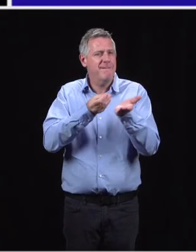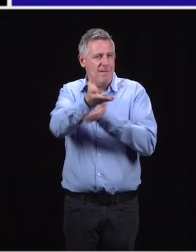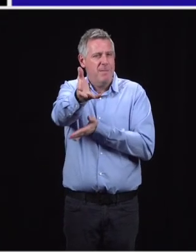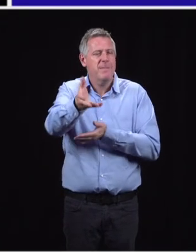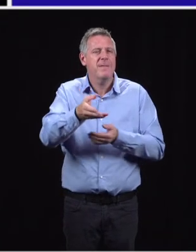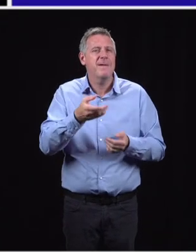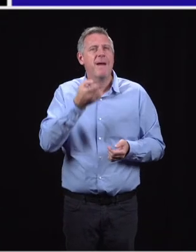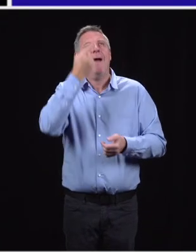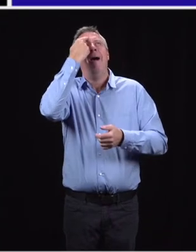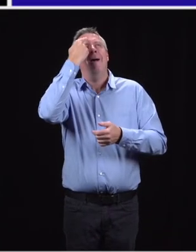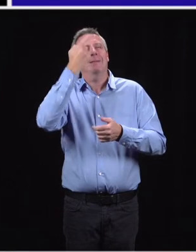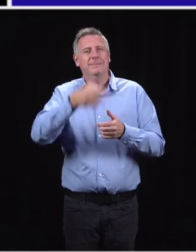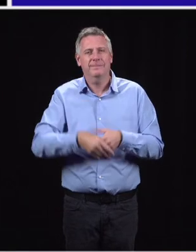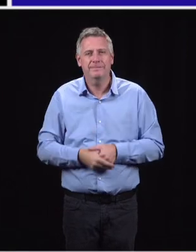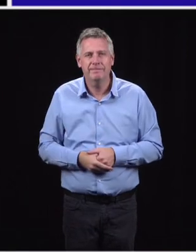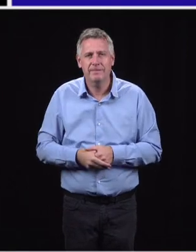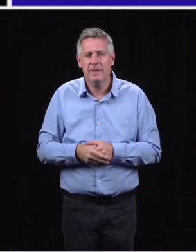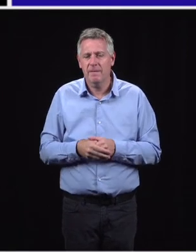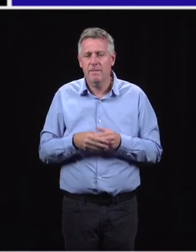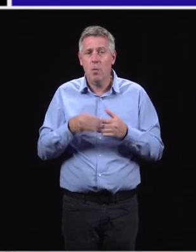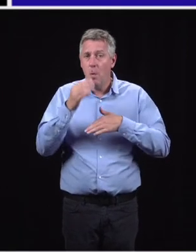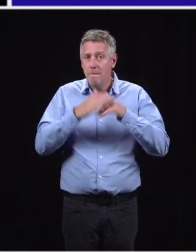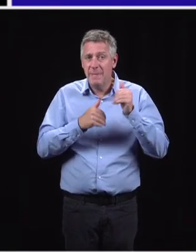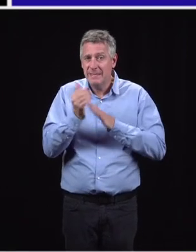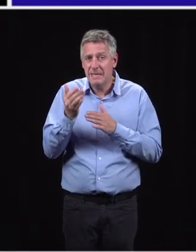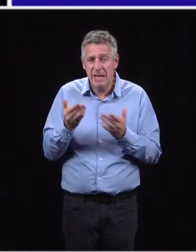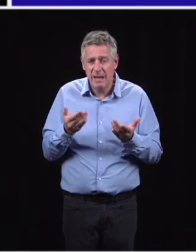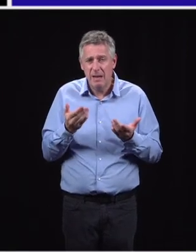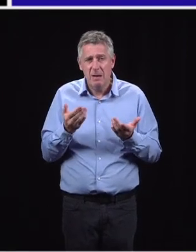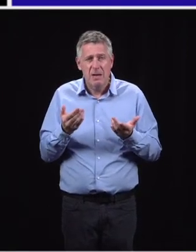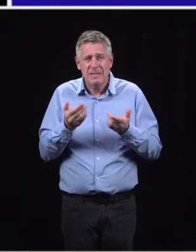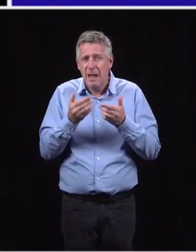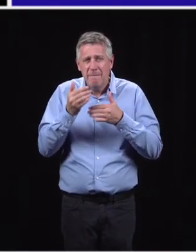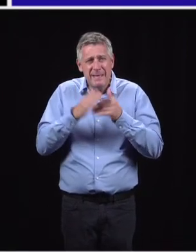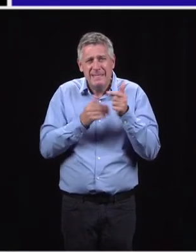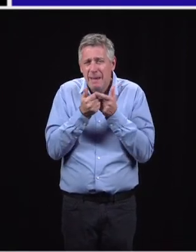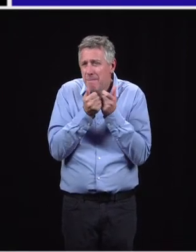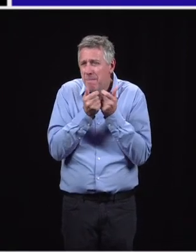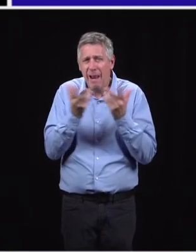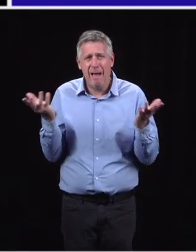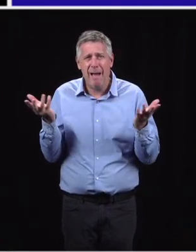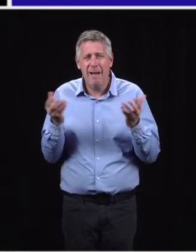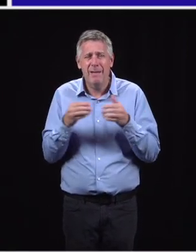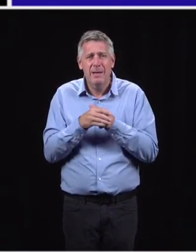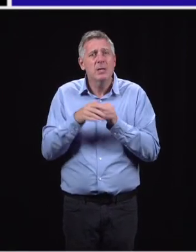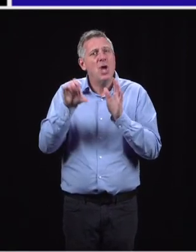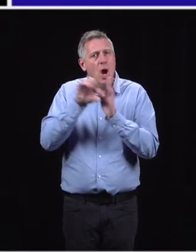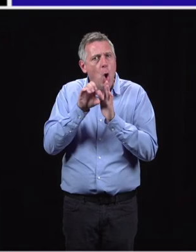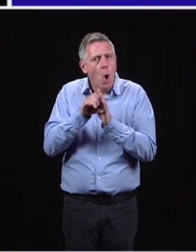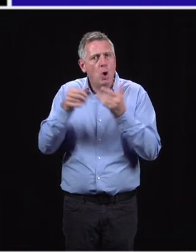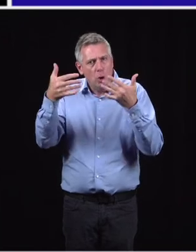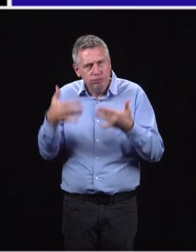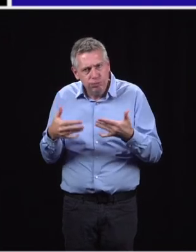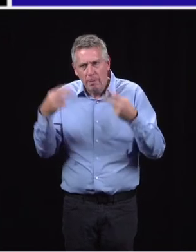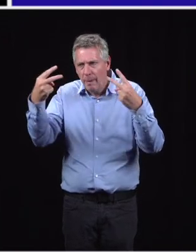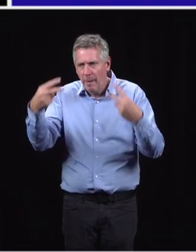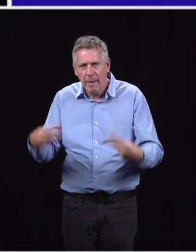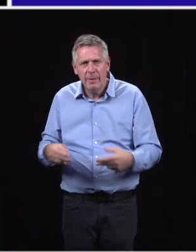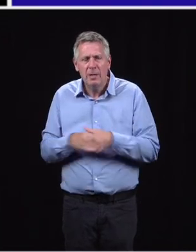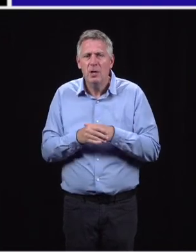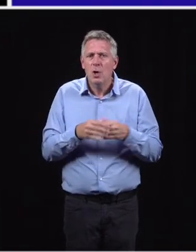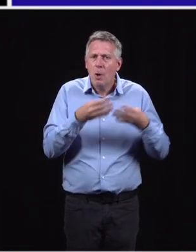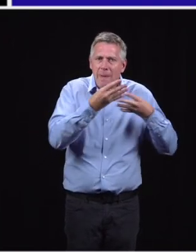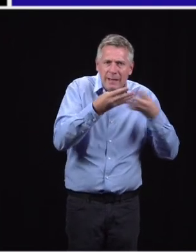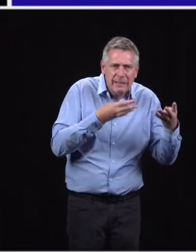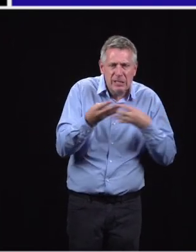je dirais il faut savoir décoder les métiers mais les métiers il y en a beaucoup et pas que du code on va retrouver du marketing on va retrouver de la